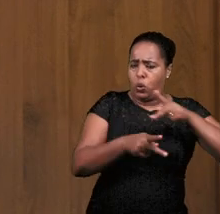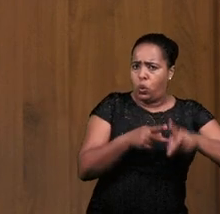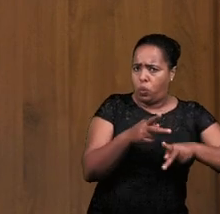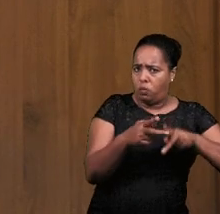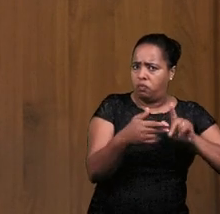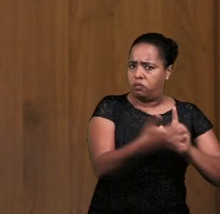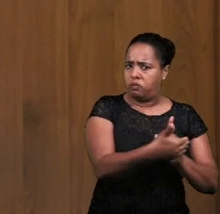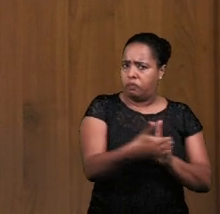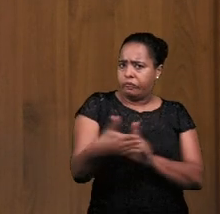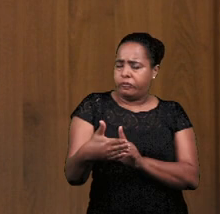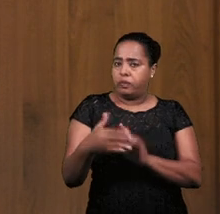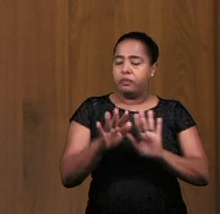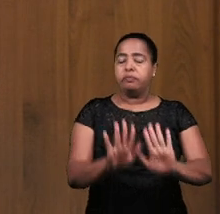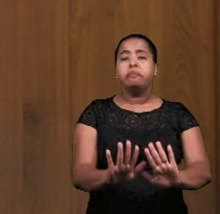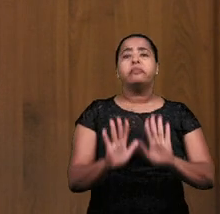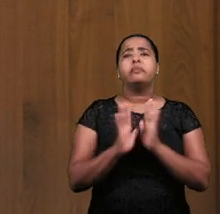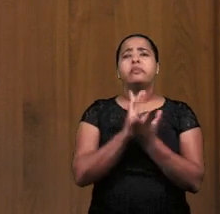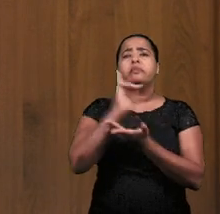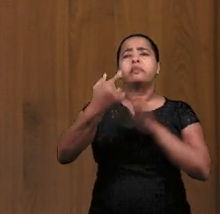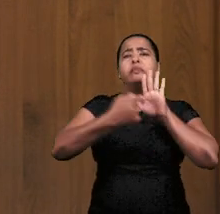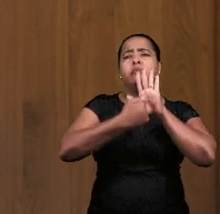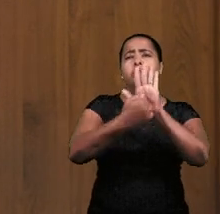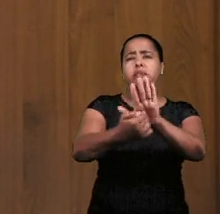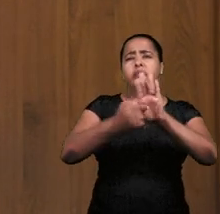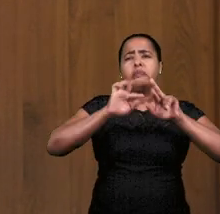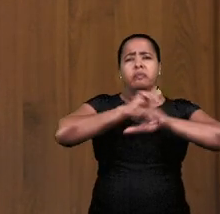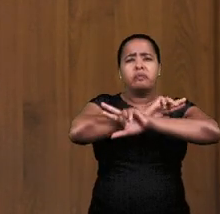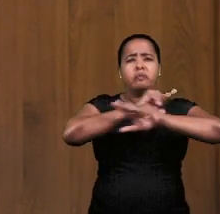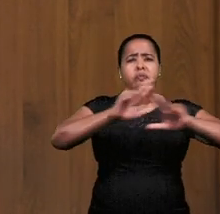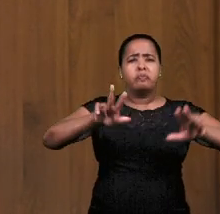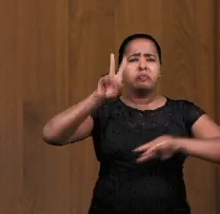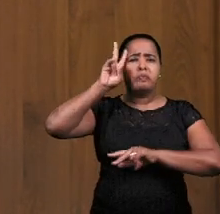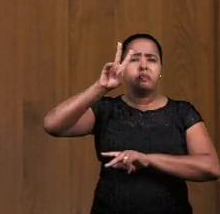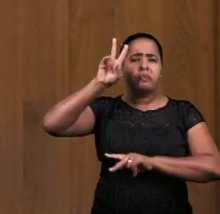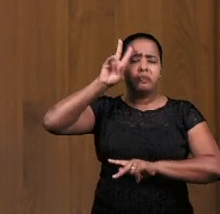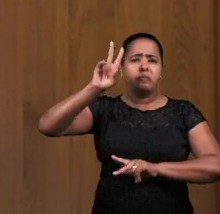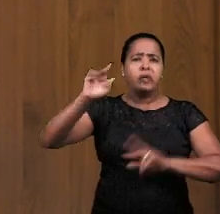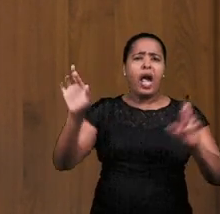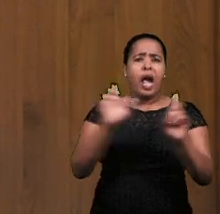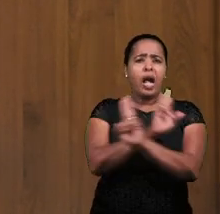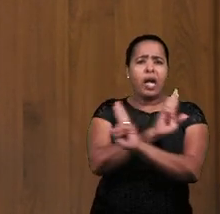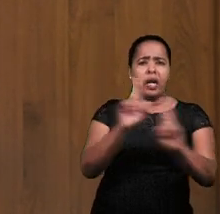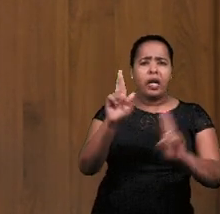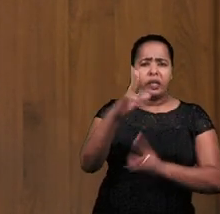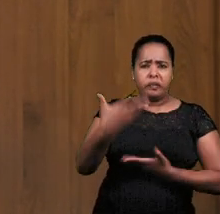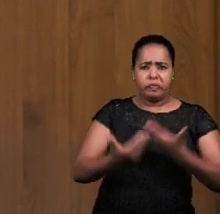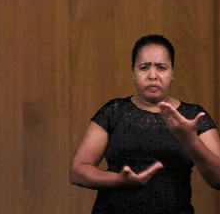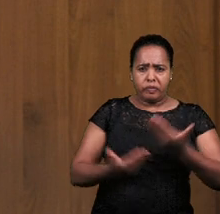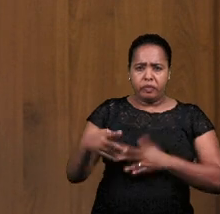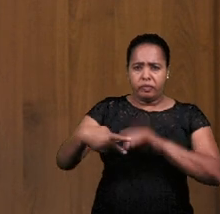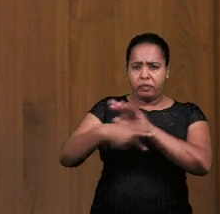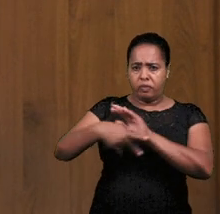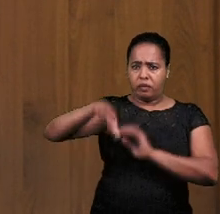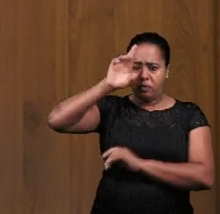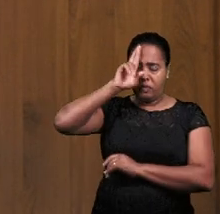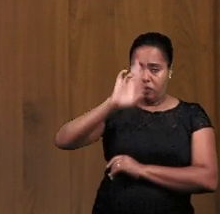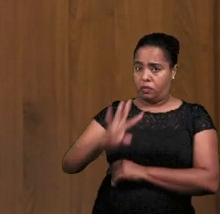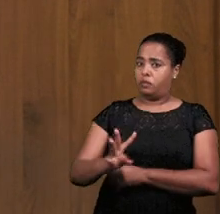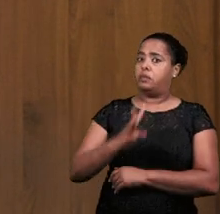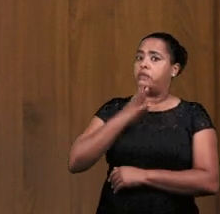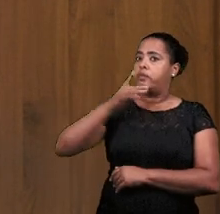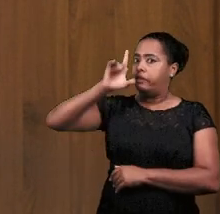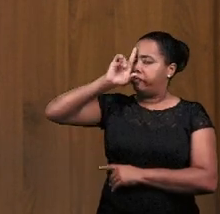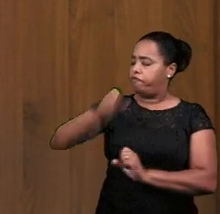La parole de Dieu raconte beaucoup d'histoires à propos des serviteurs du Seigneur qui ont connu un Dieu puissant, un Dieu qui